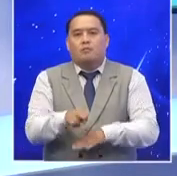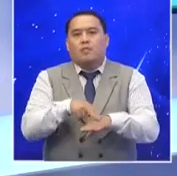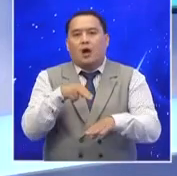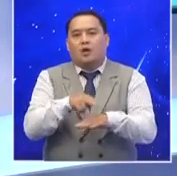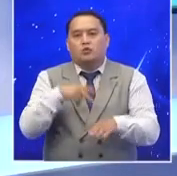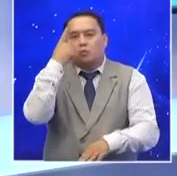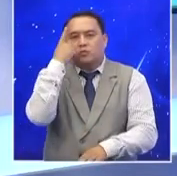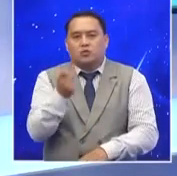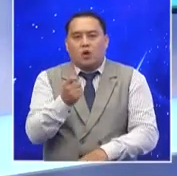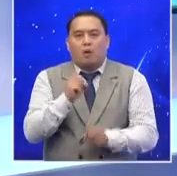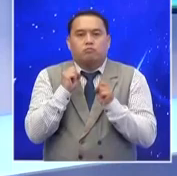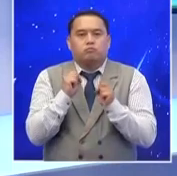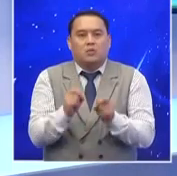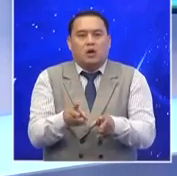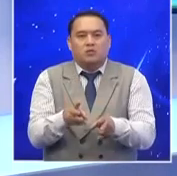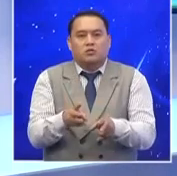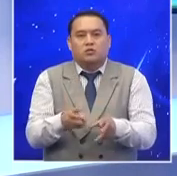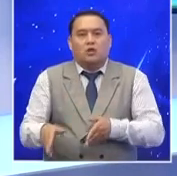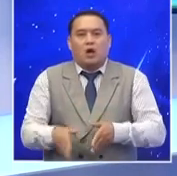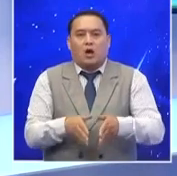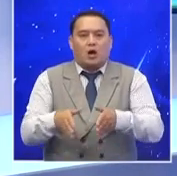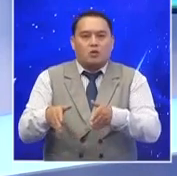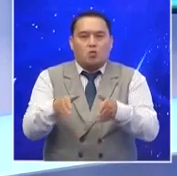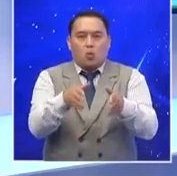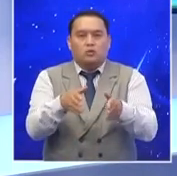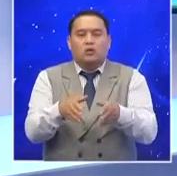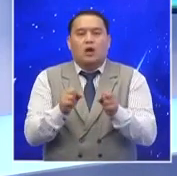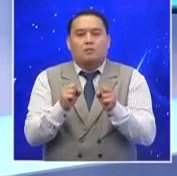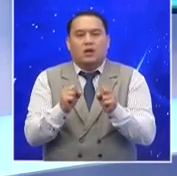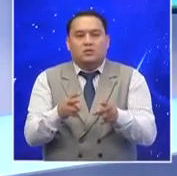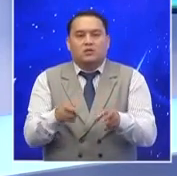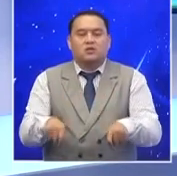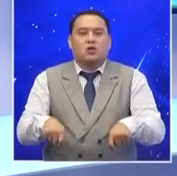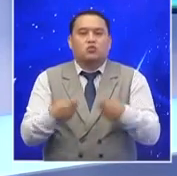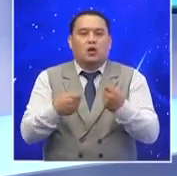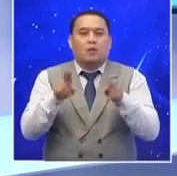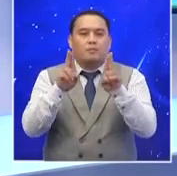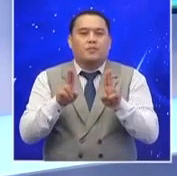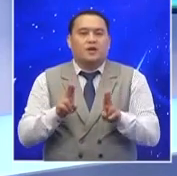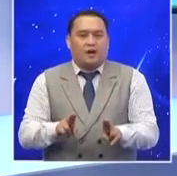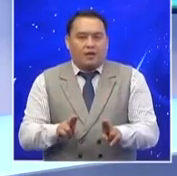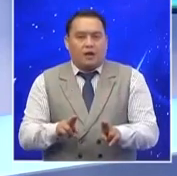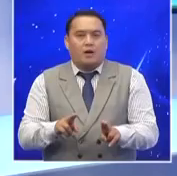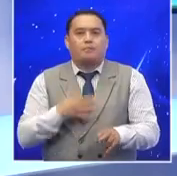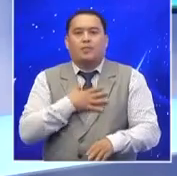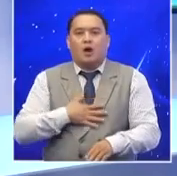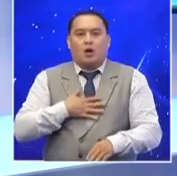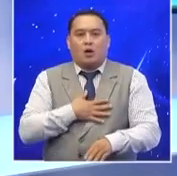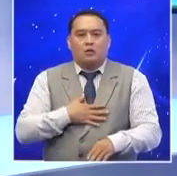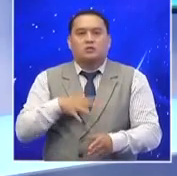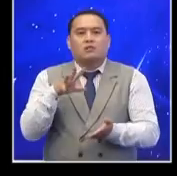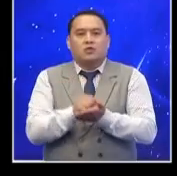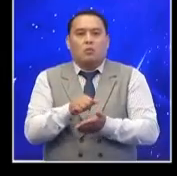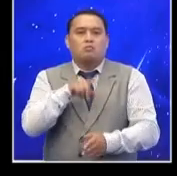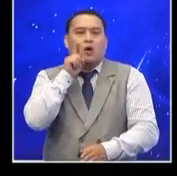Полицейские предупреждают об опасности модного дорожного тренда, сообщает Закон KZ. Казахстанские стражи порядка озабочены опасным увлечением